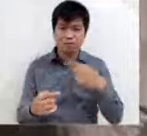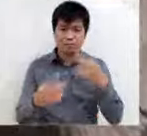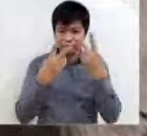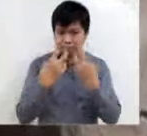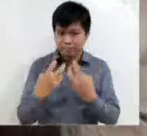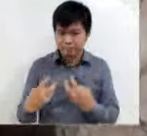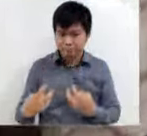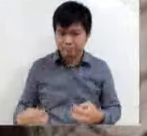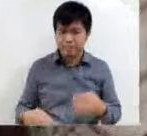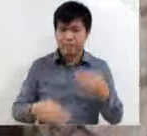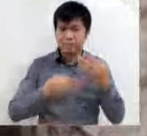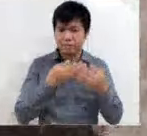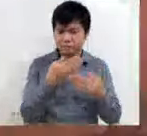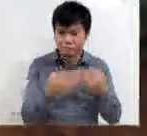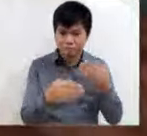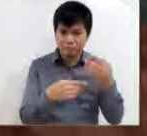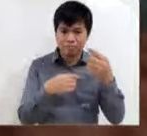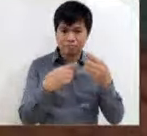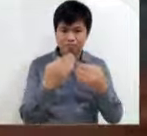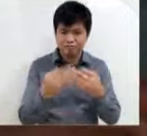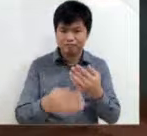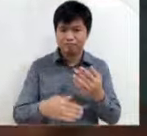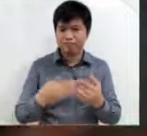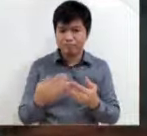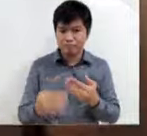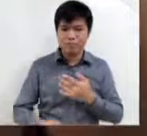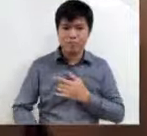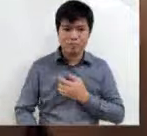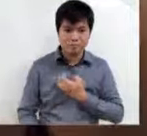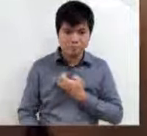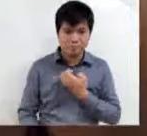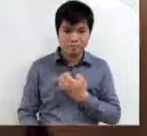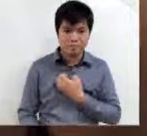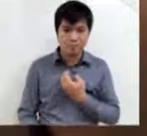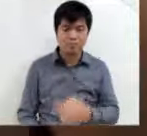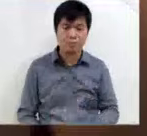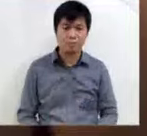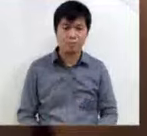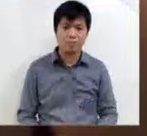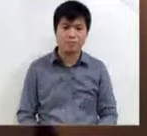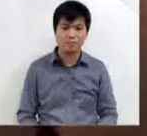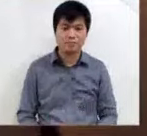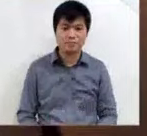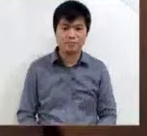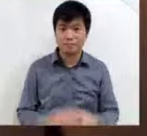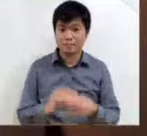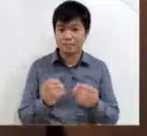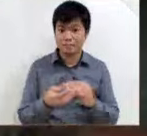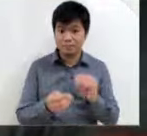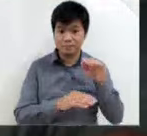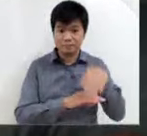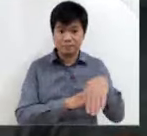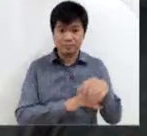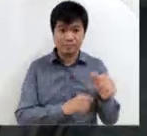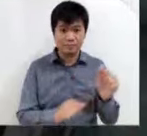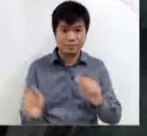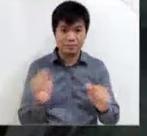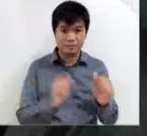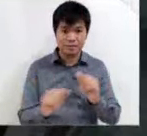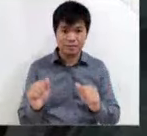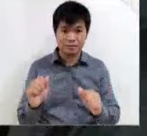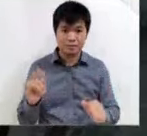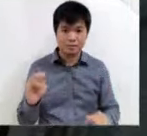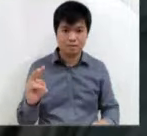mo muna yung emotions mo. Kagabi, trending ang episode sa panibagong acting showcase ni Cyril Manabat at